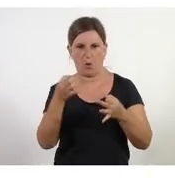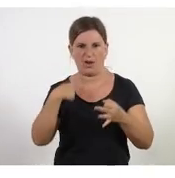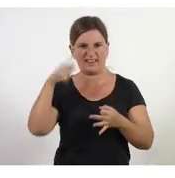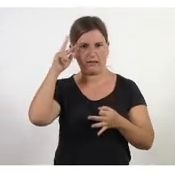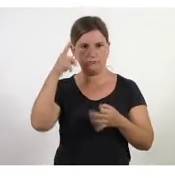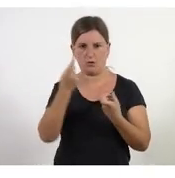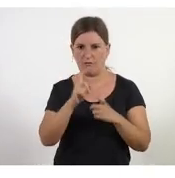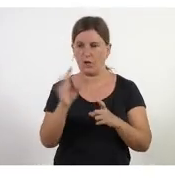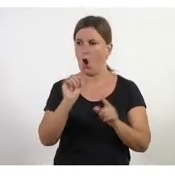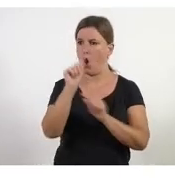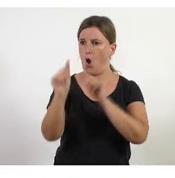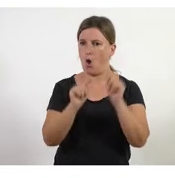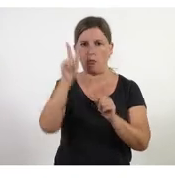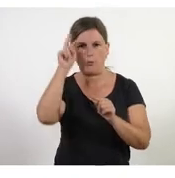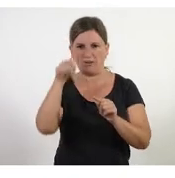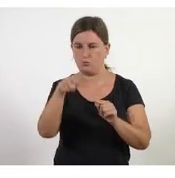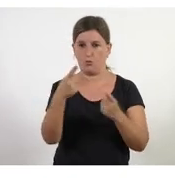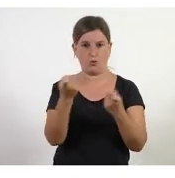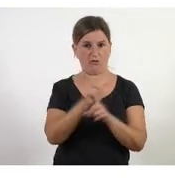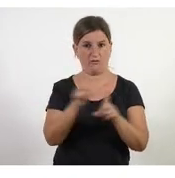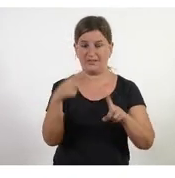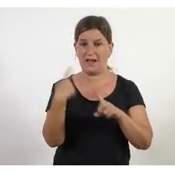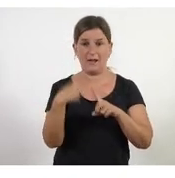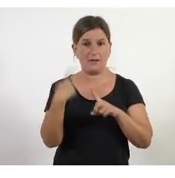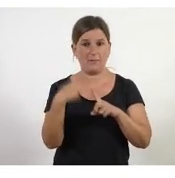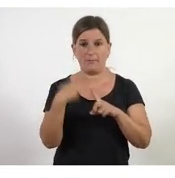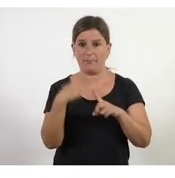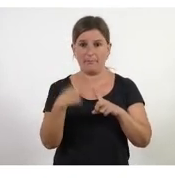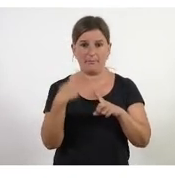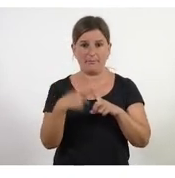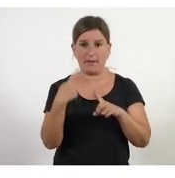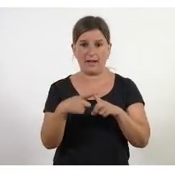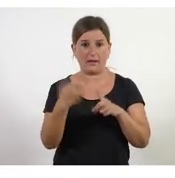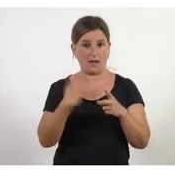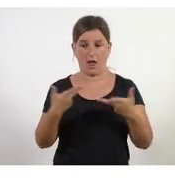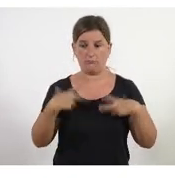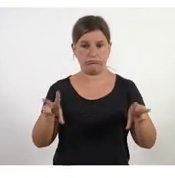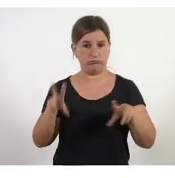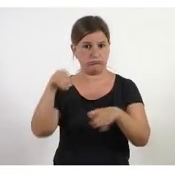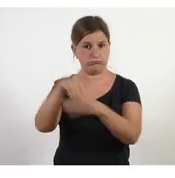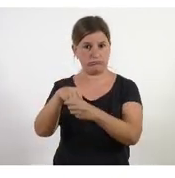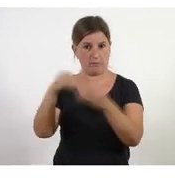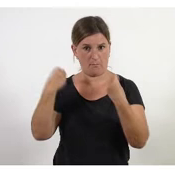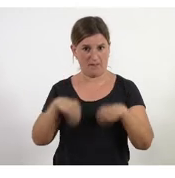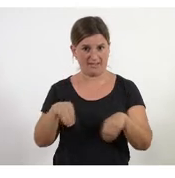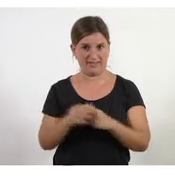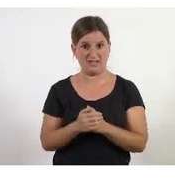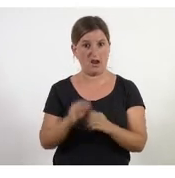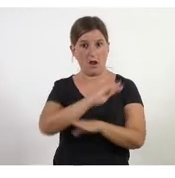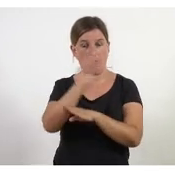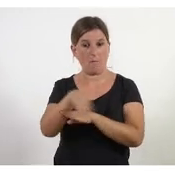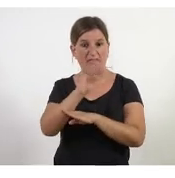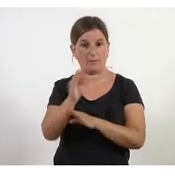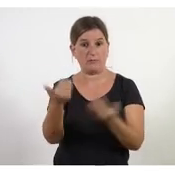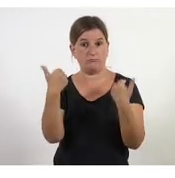ni de virus, ni de tot aquest tipus de coses, perquè són coses que ja ens venen donades i el manteniment l'estan fent